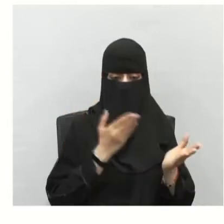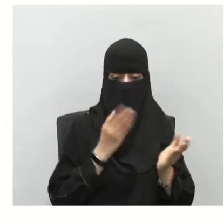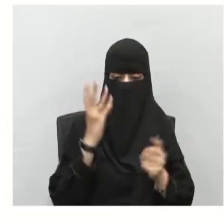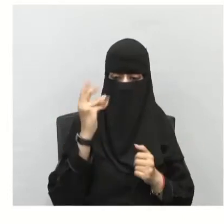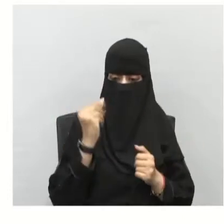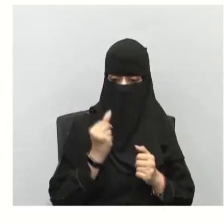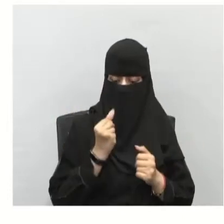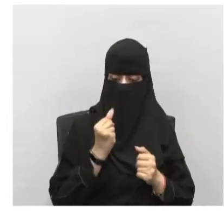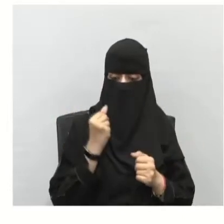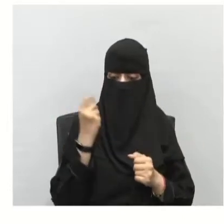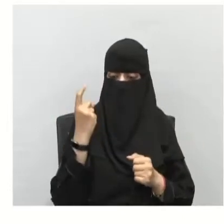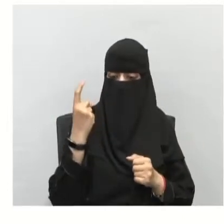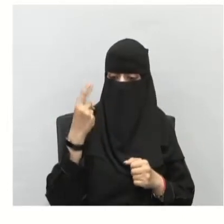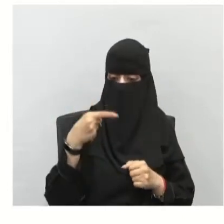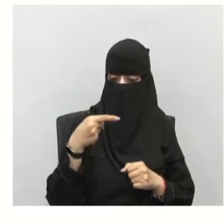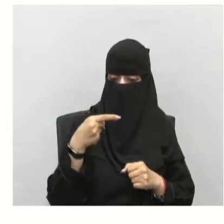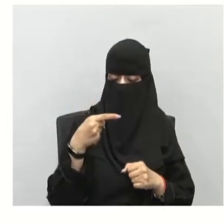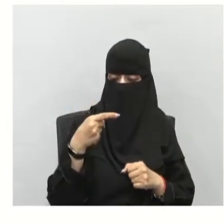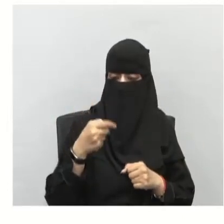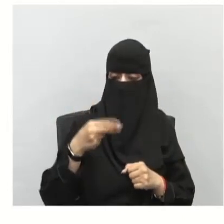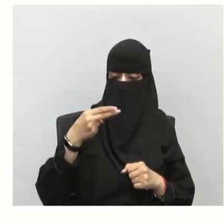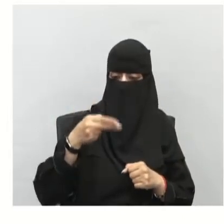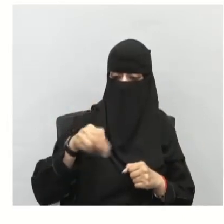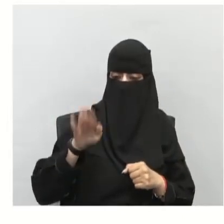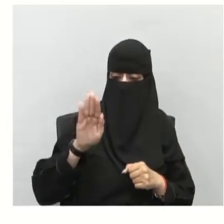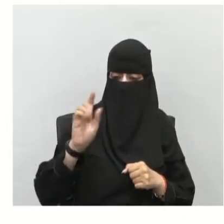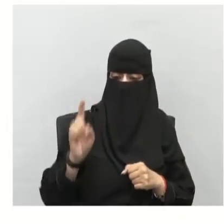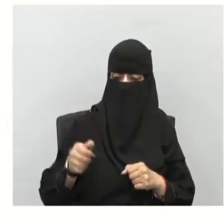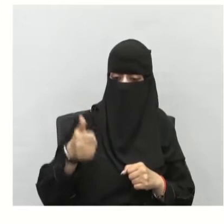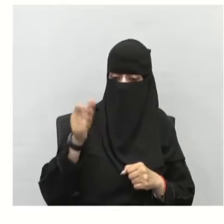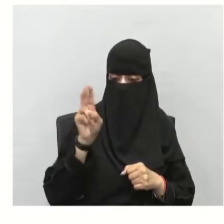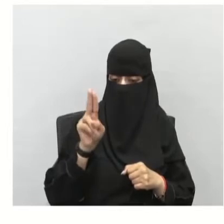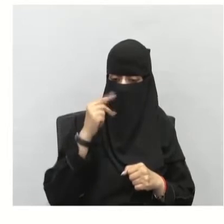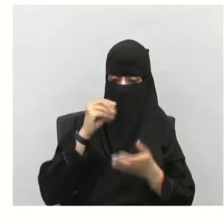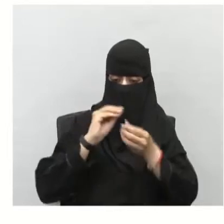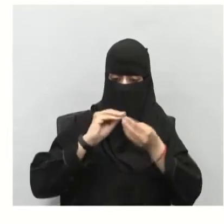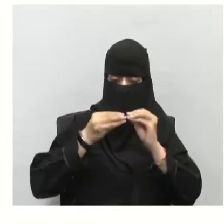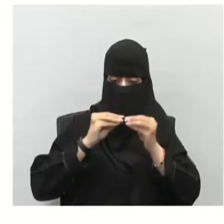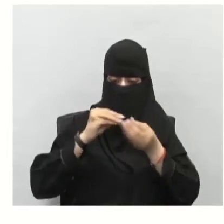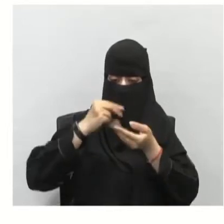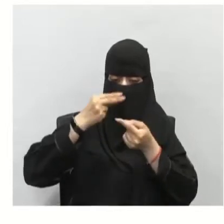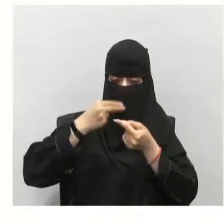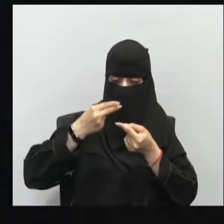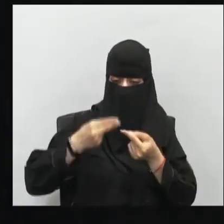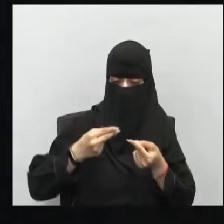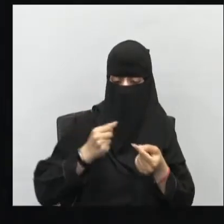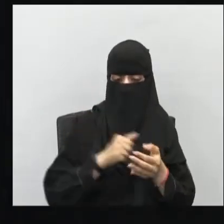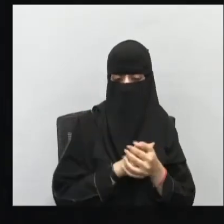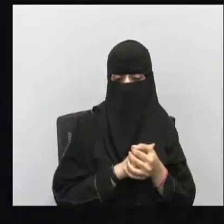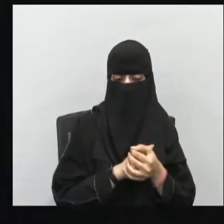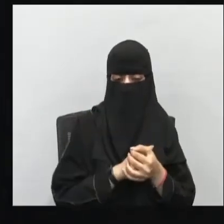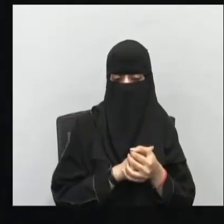للعد عشرات ونظلل كل مربع نعده. طبعا هنا لاحظوا معي